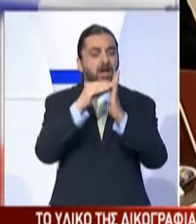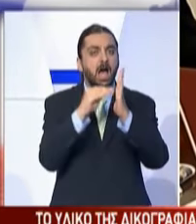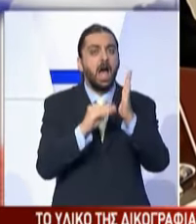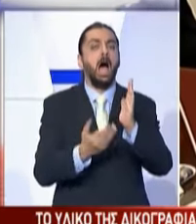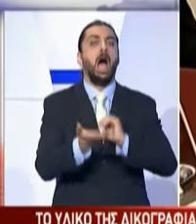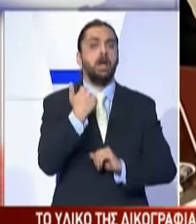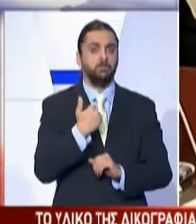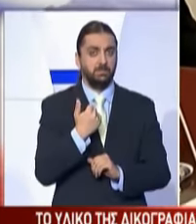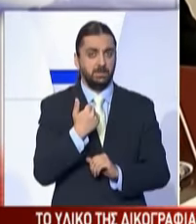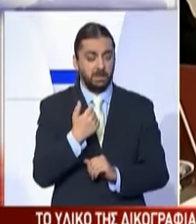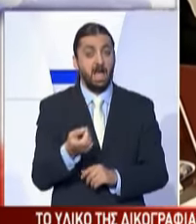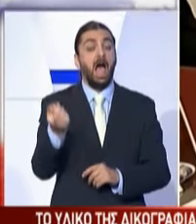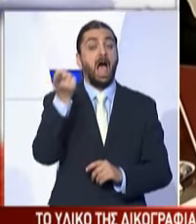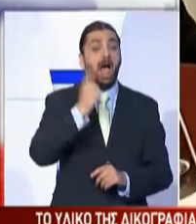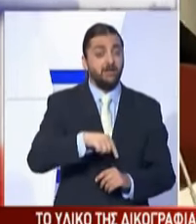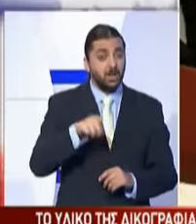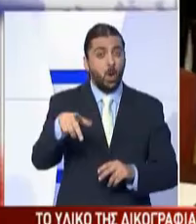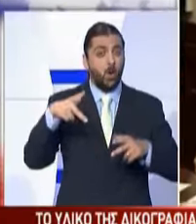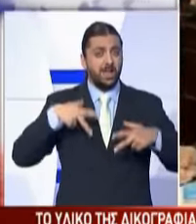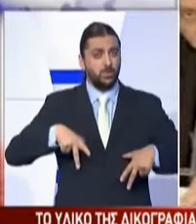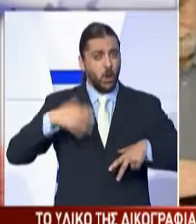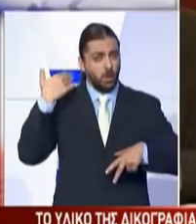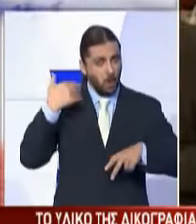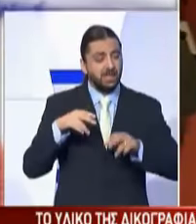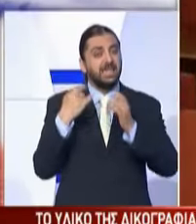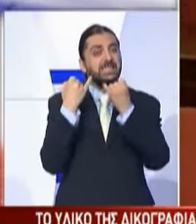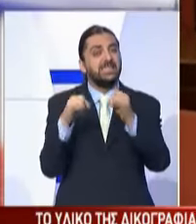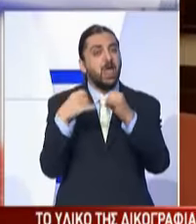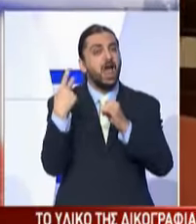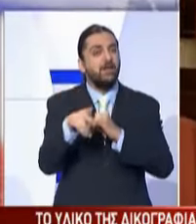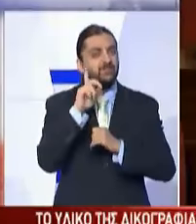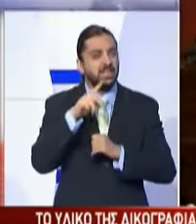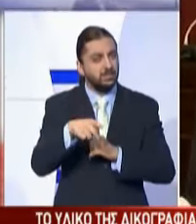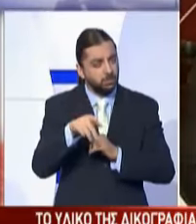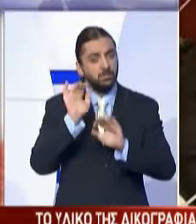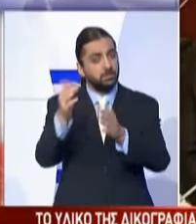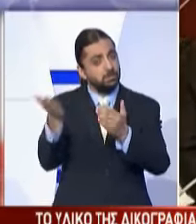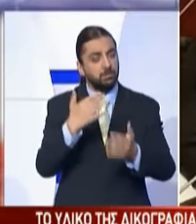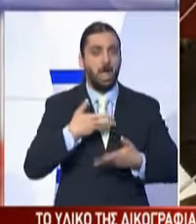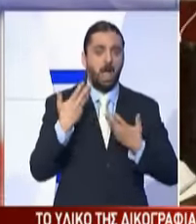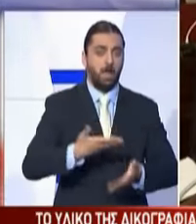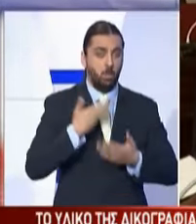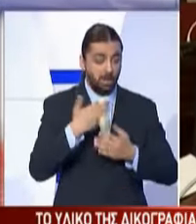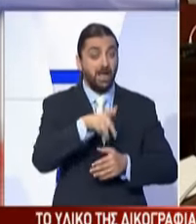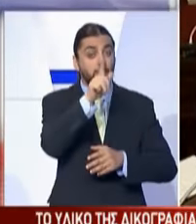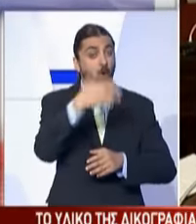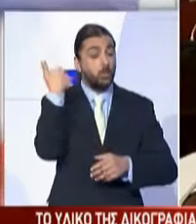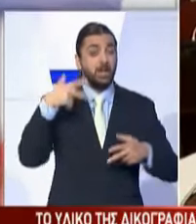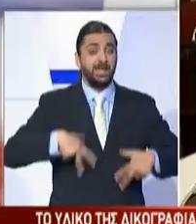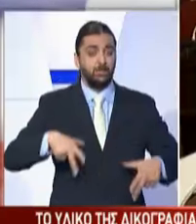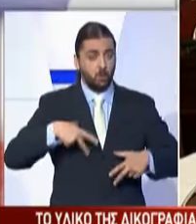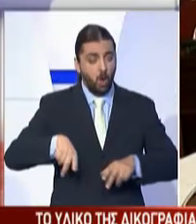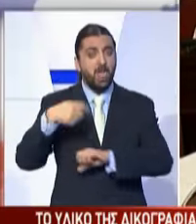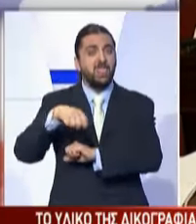για να καταθέσουν τις ξαδέλφες του κυρίου Πάπα Κωνσταντίνου. Ενώ σήμερα στέλνεται στον πρώην Υπουργό φάκελος με τη δικογραφία που έχει σχηματιστεί στην